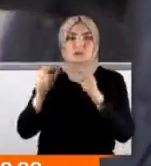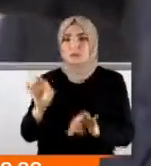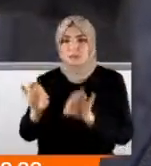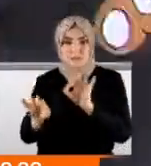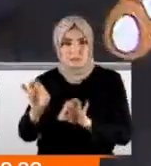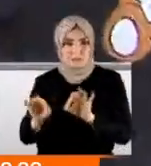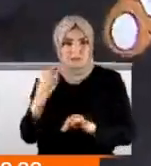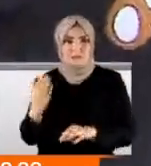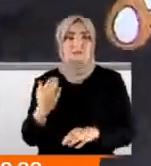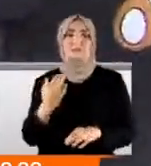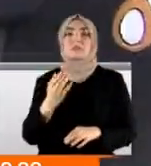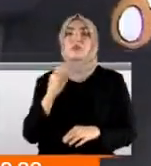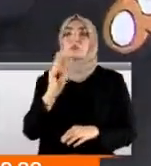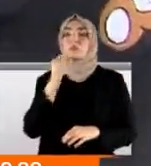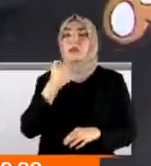uymadığı belirlendi.